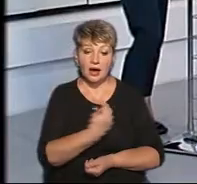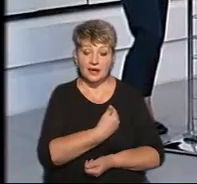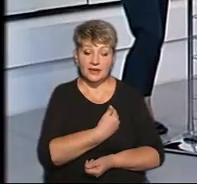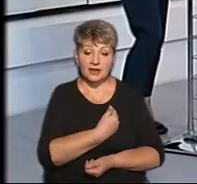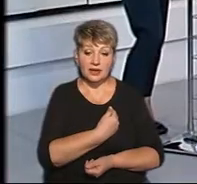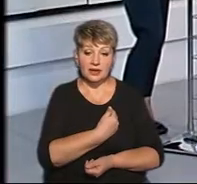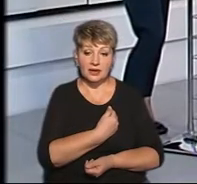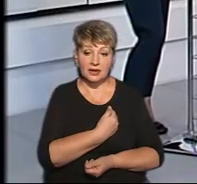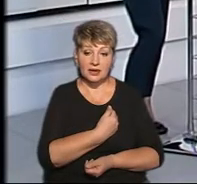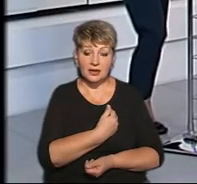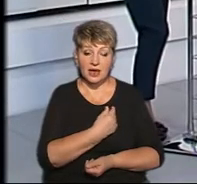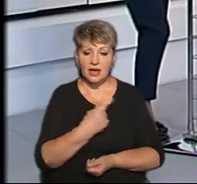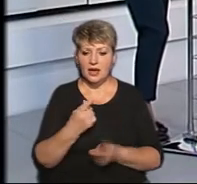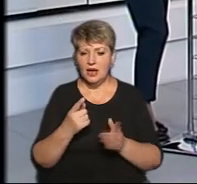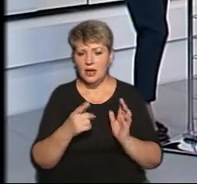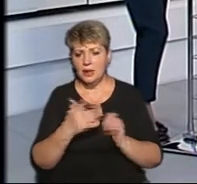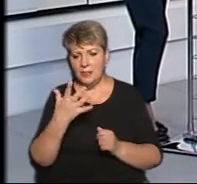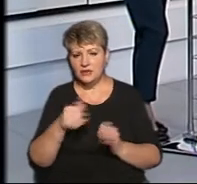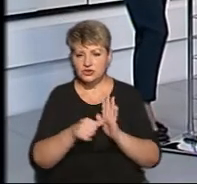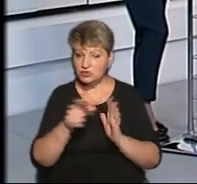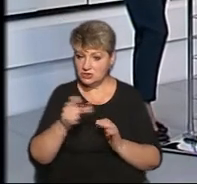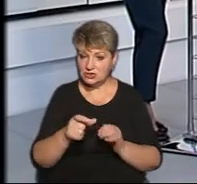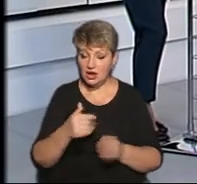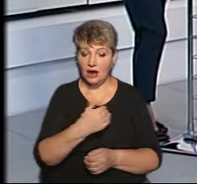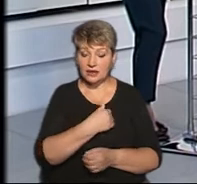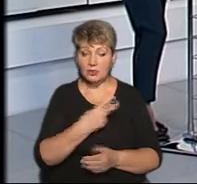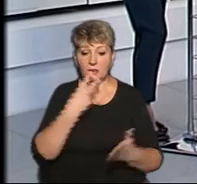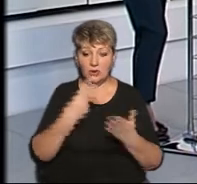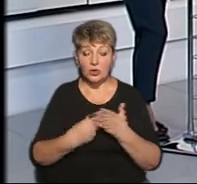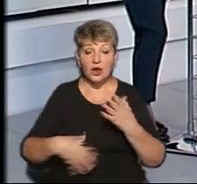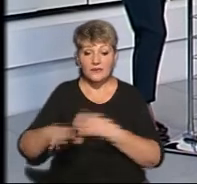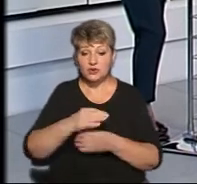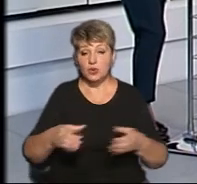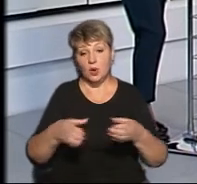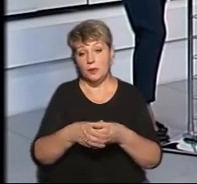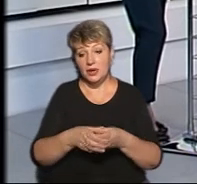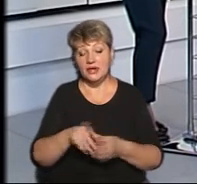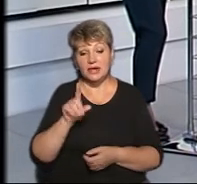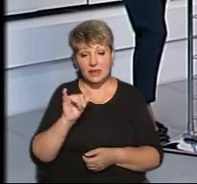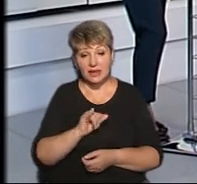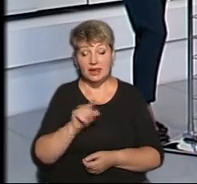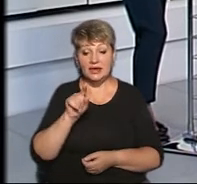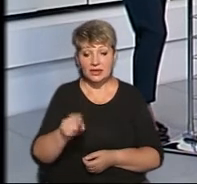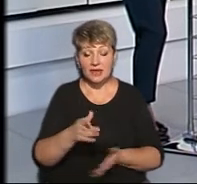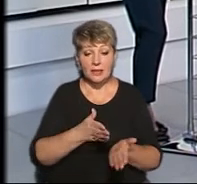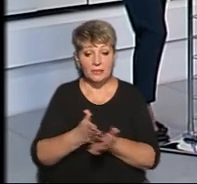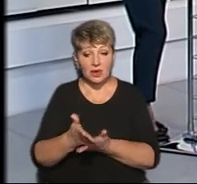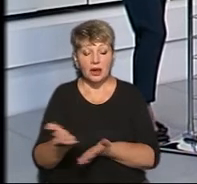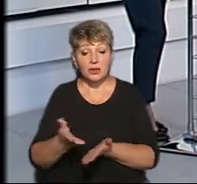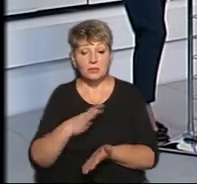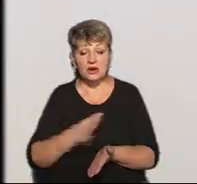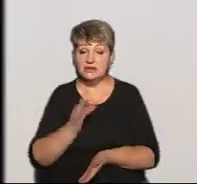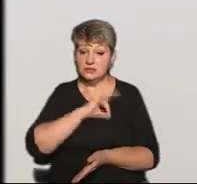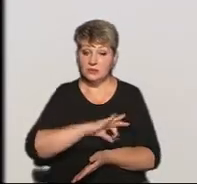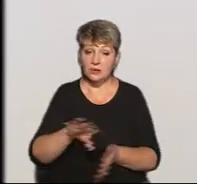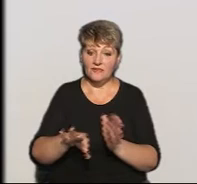так там першу п'ятірку чи шестірку презентувати, а презентувати всю команду і ті підходи, які були застосовані при виборі цієї